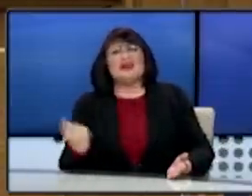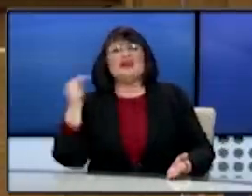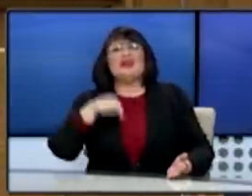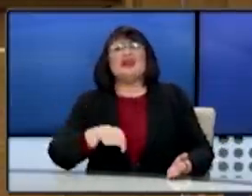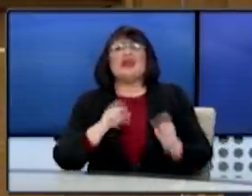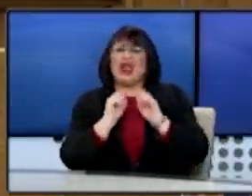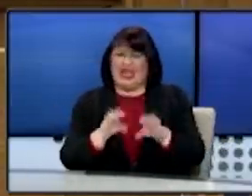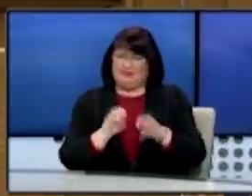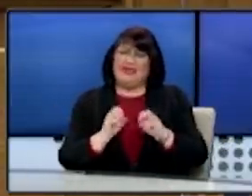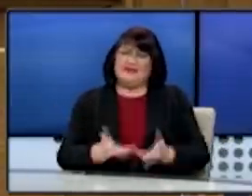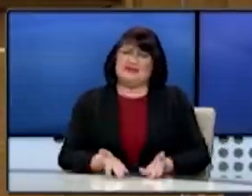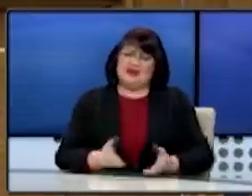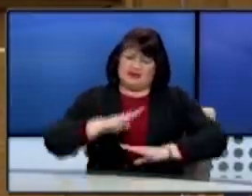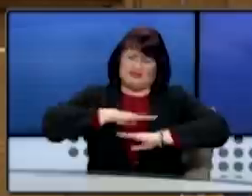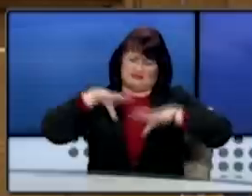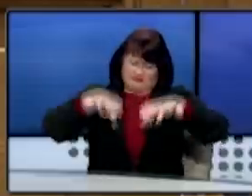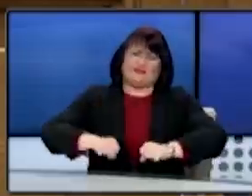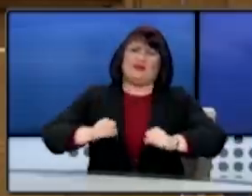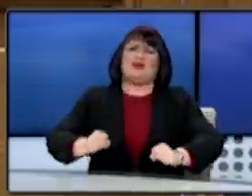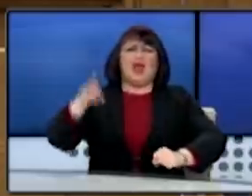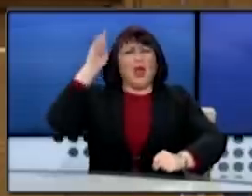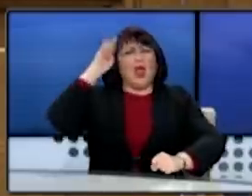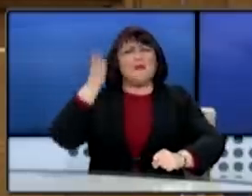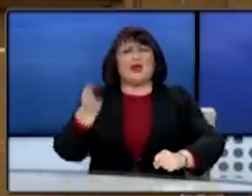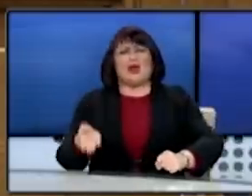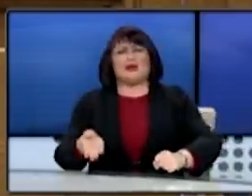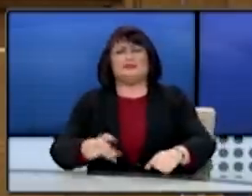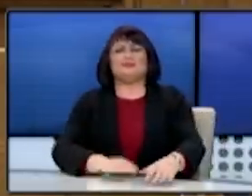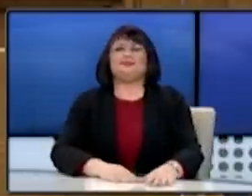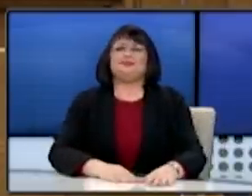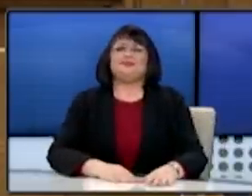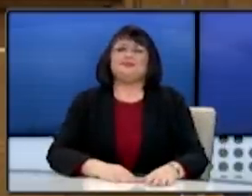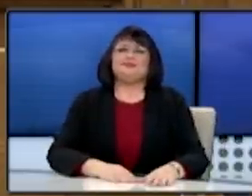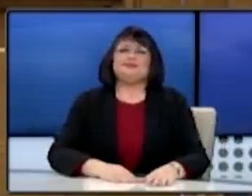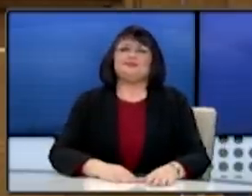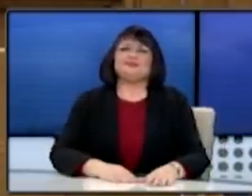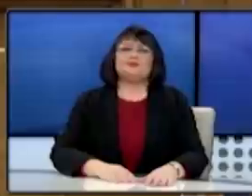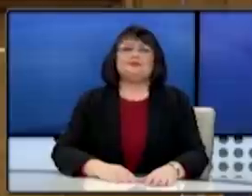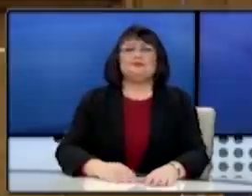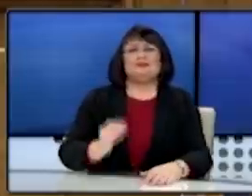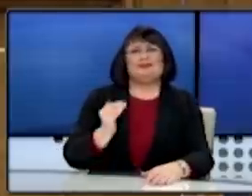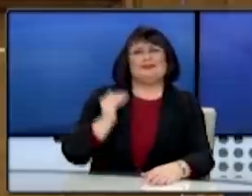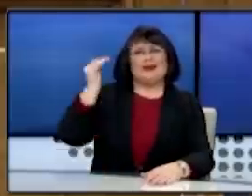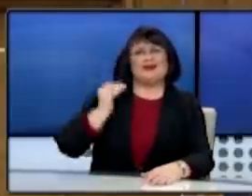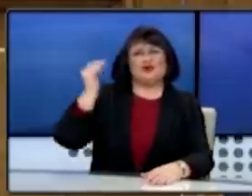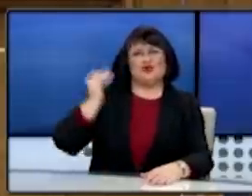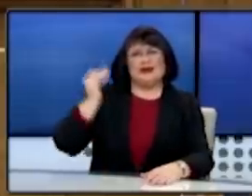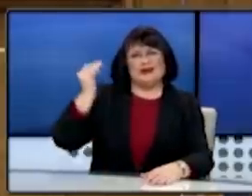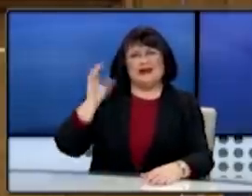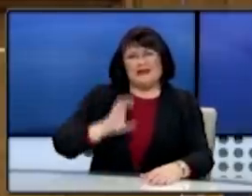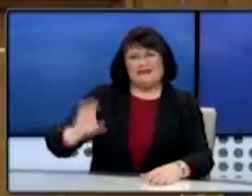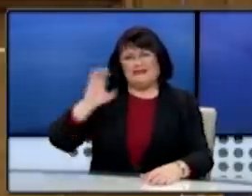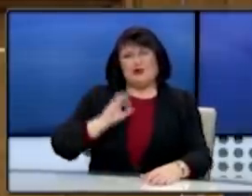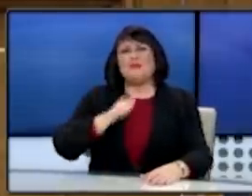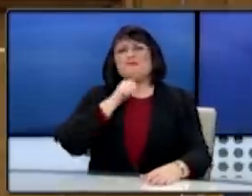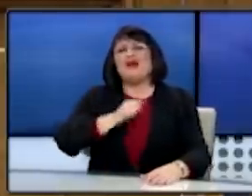κάποια εκπαιδευτική εκδρομή. Όλο τυχαίως βέβαια μετακινούνται προς την Ανατολική Ευρώπη, τα Βαλκάνια, τη